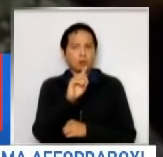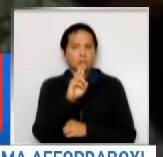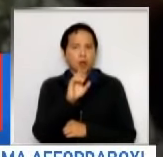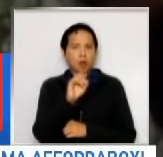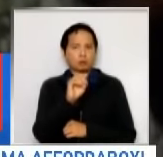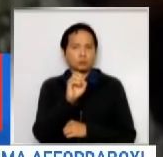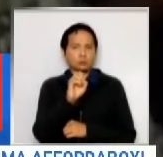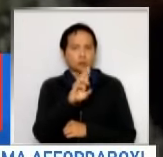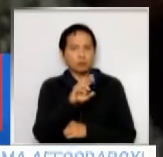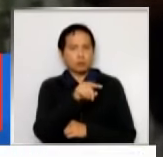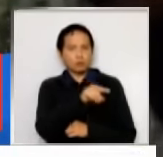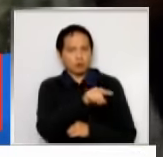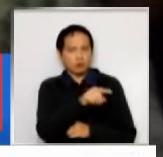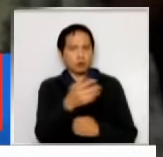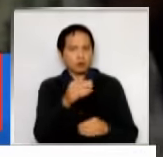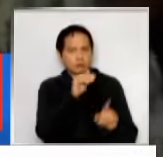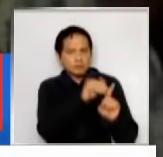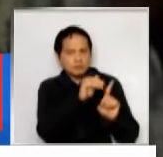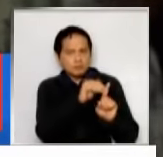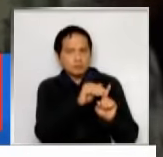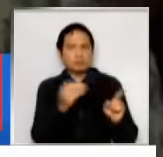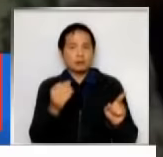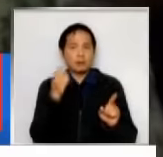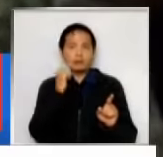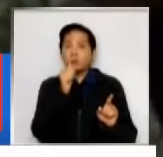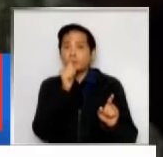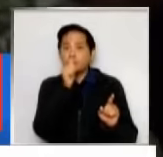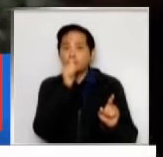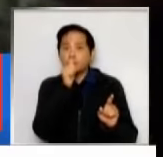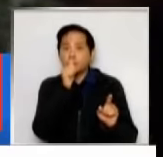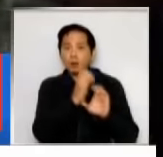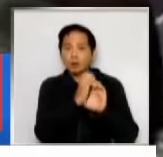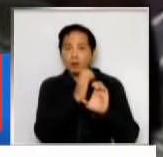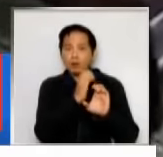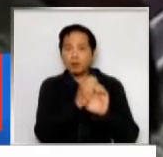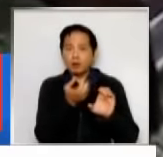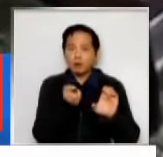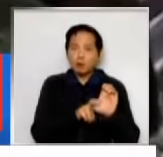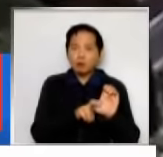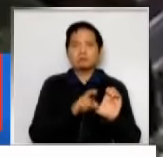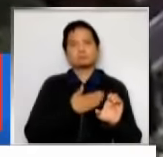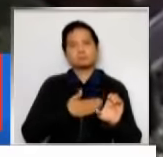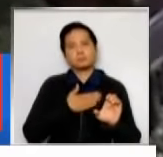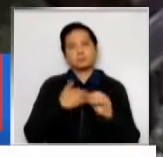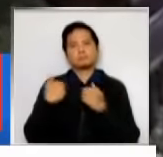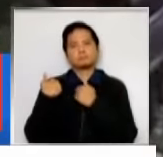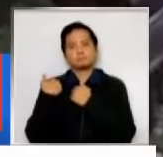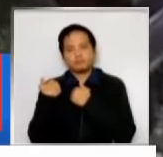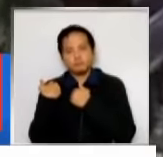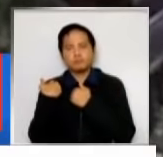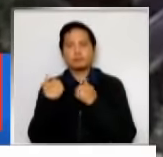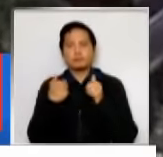private utility vehicles. Please be responsible enough para naman po ito sa ating